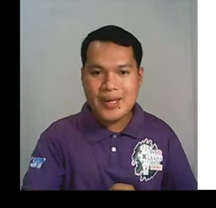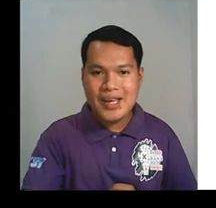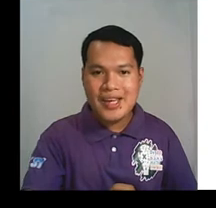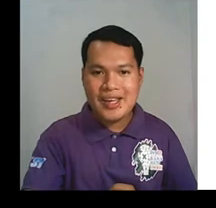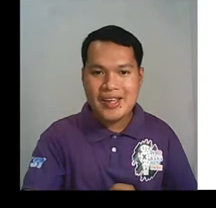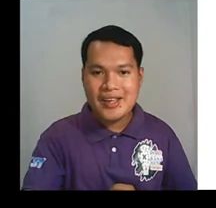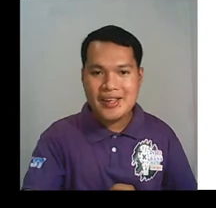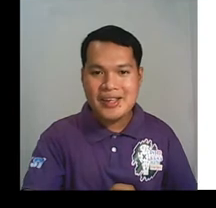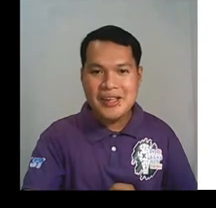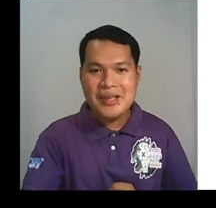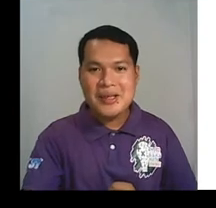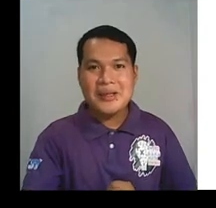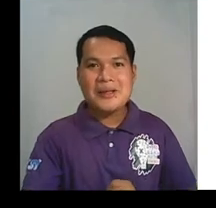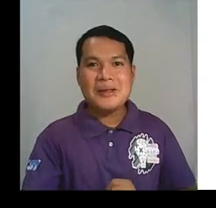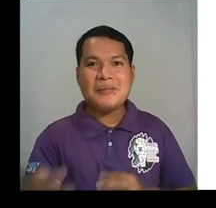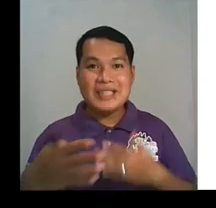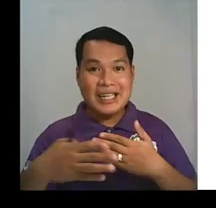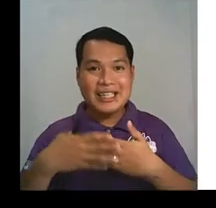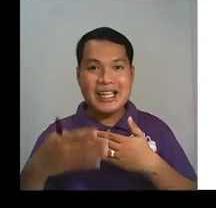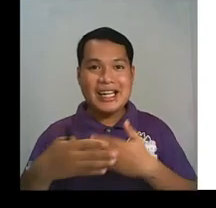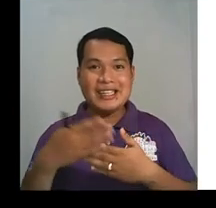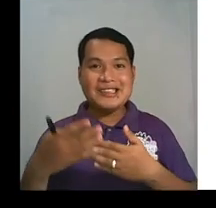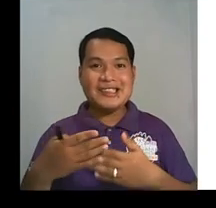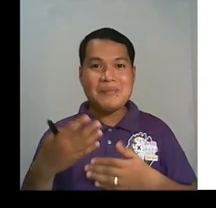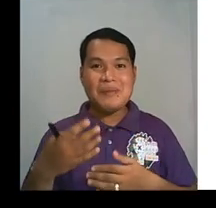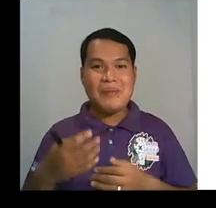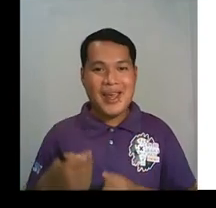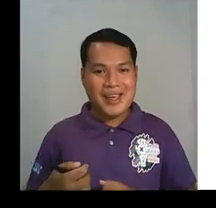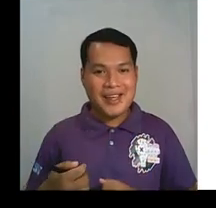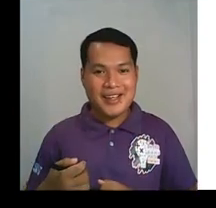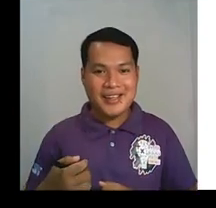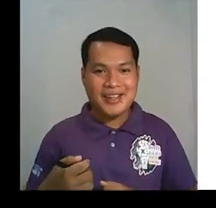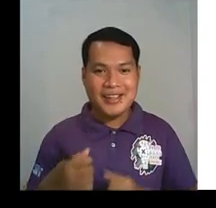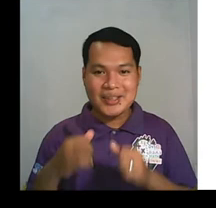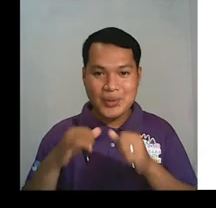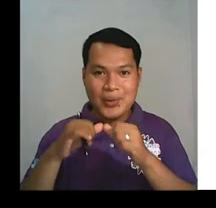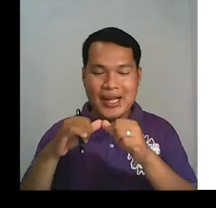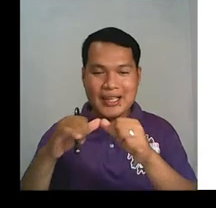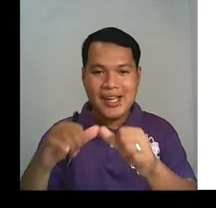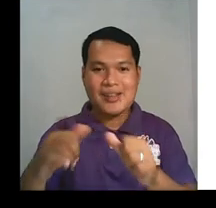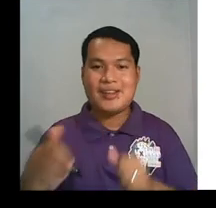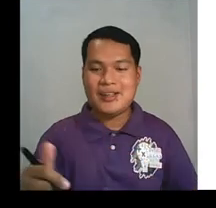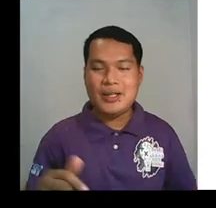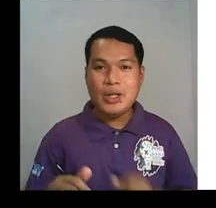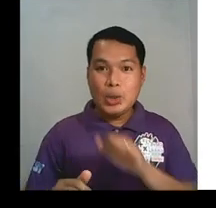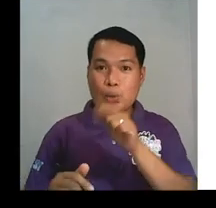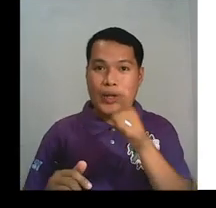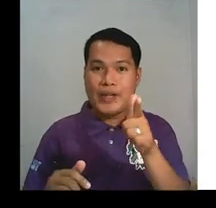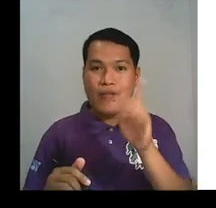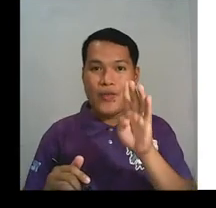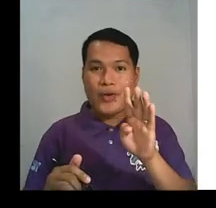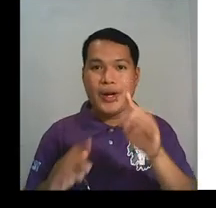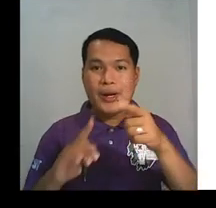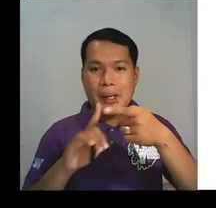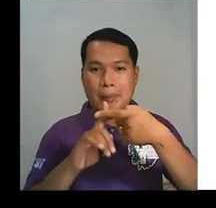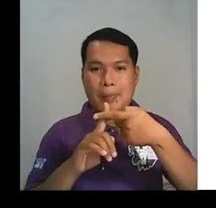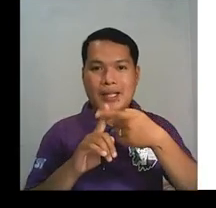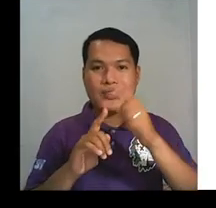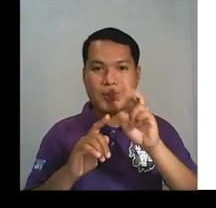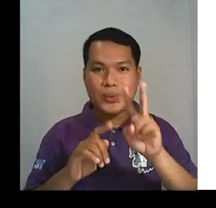Okay. Madali na lang isimplify. Tuloy natin. 24,